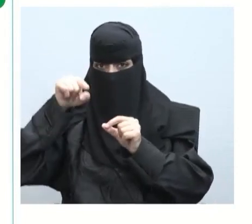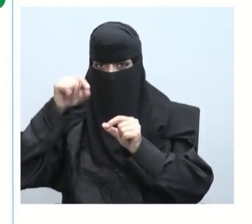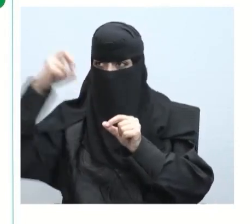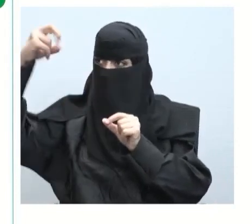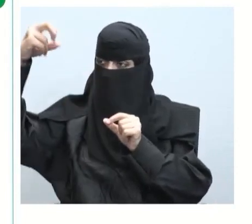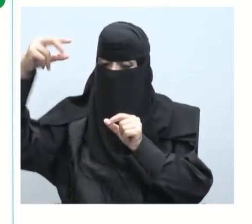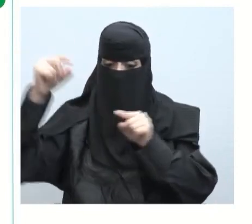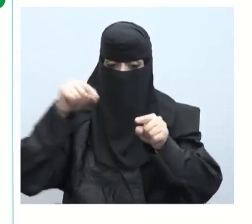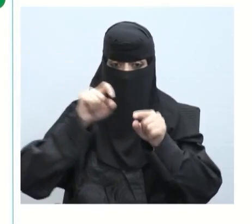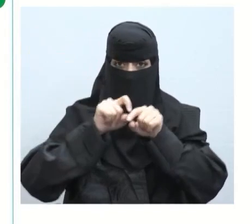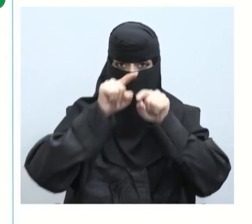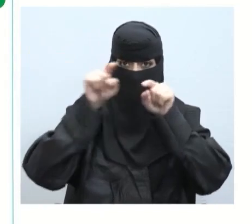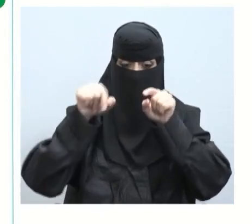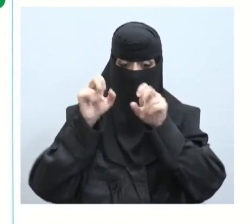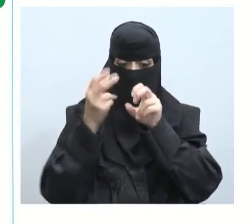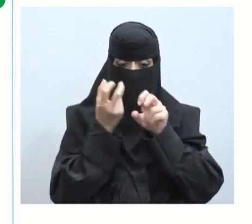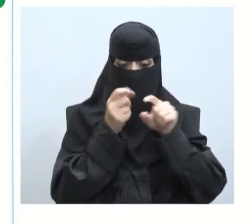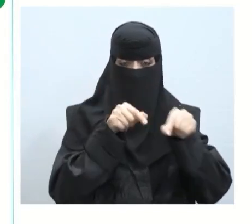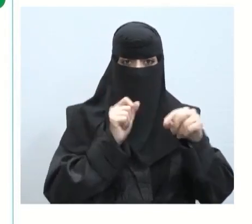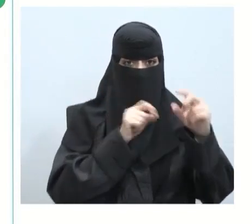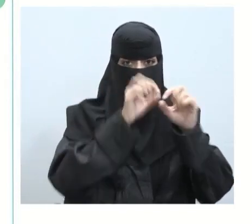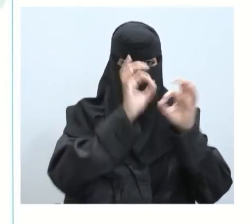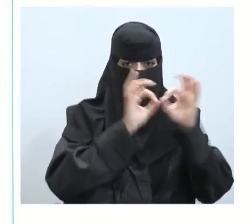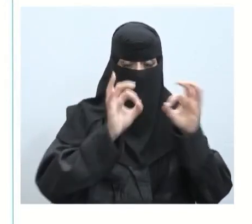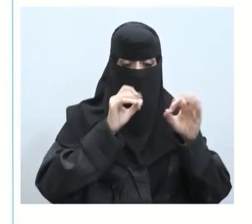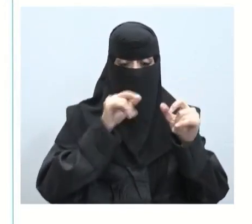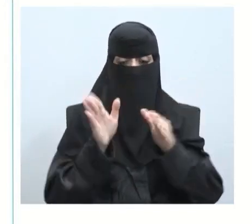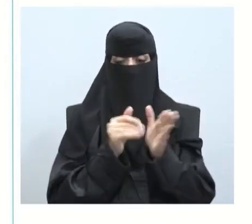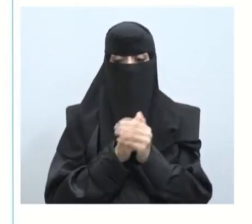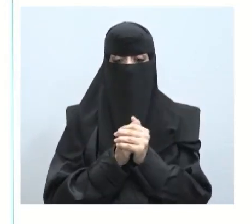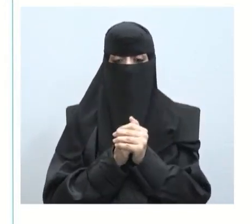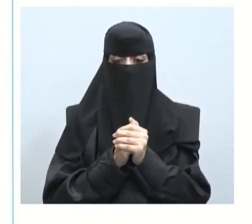الترانزستور الضوئي والرمز في المحاكي، وهنا الرمز التخطيطي.